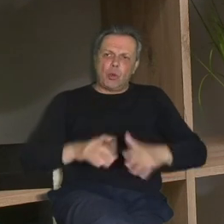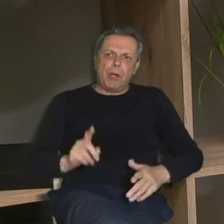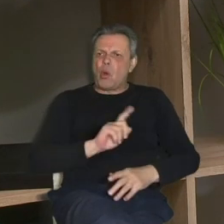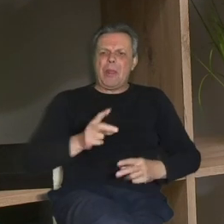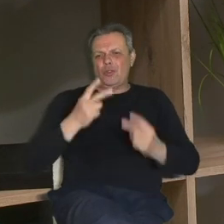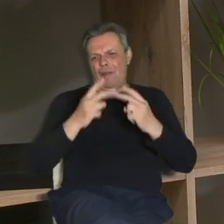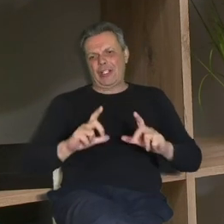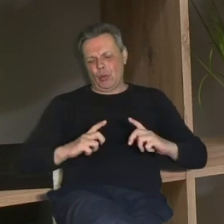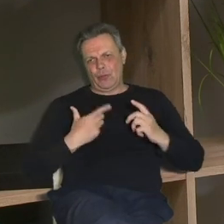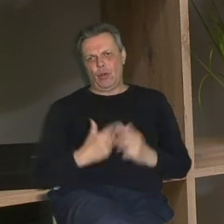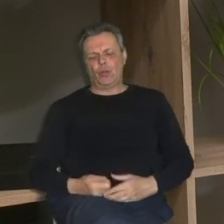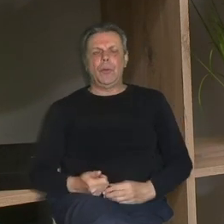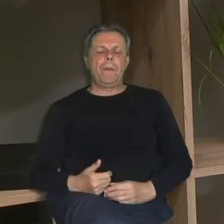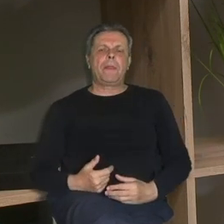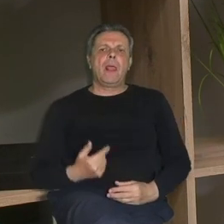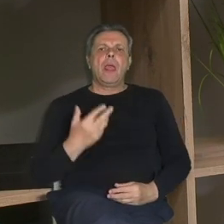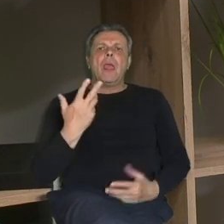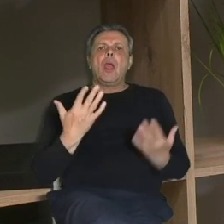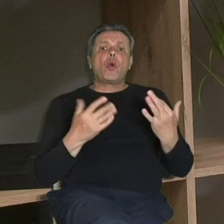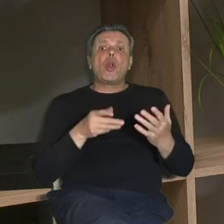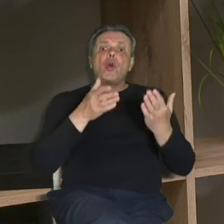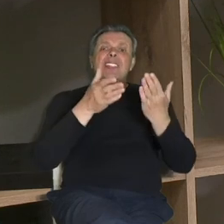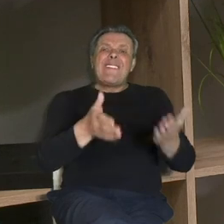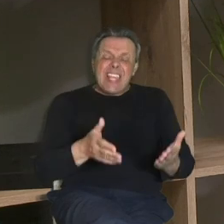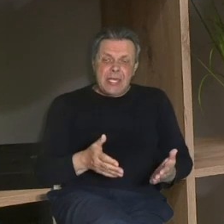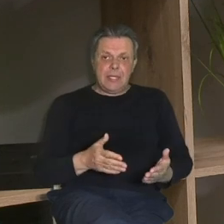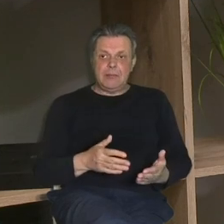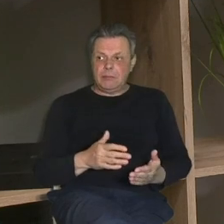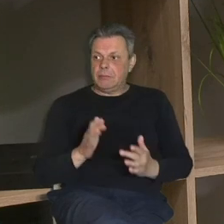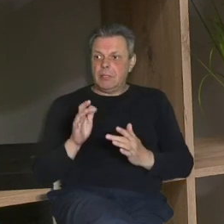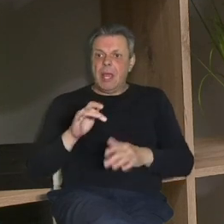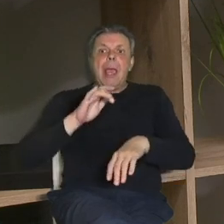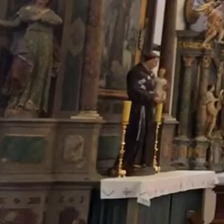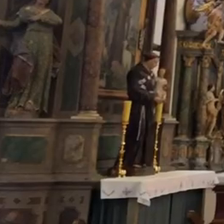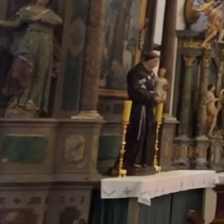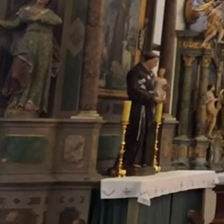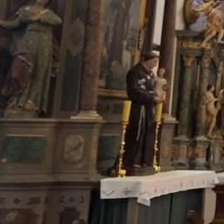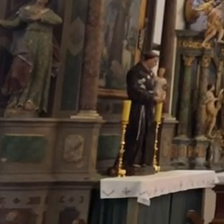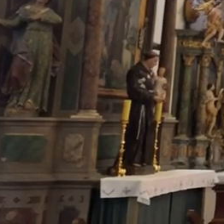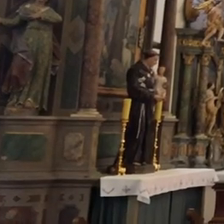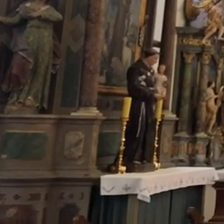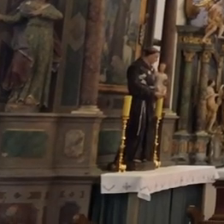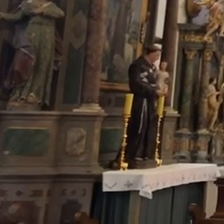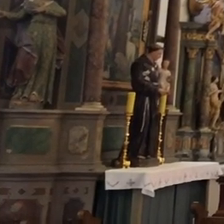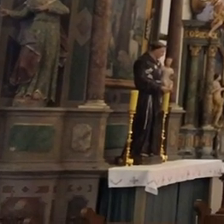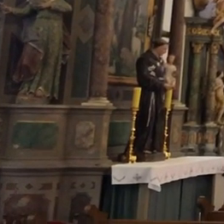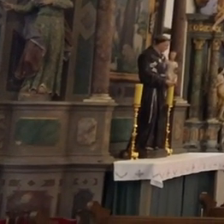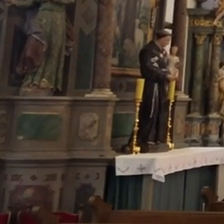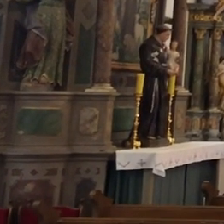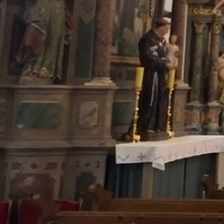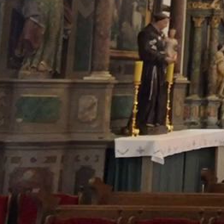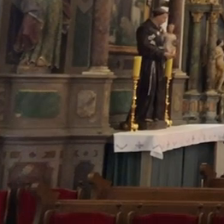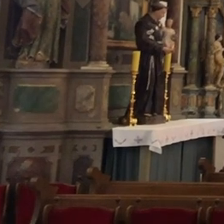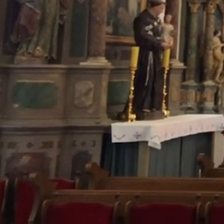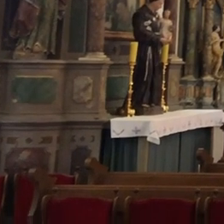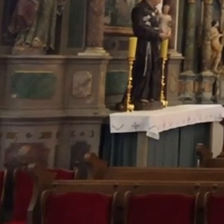životu. Koliko ste svetišta uspjeli obići kod hodočasničkih? Pa prije nego sam bio svećenik sam obišao neka sam kao